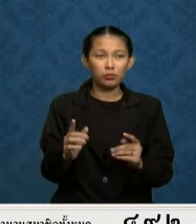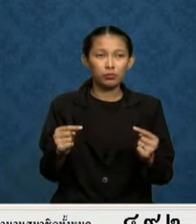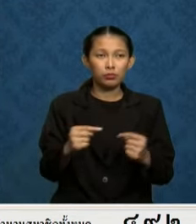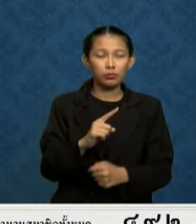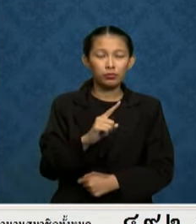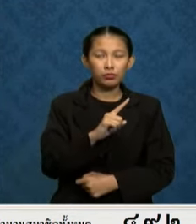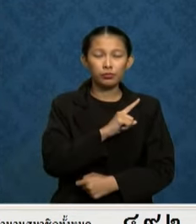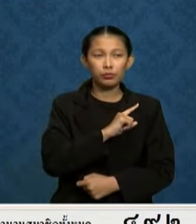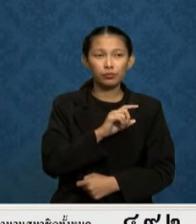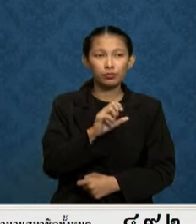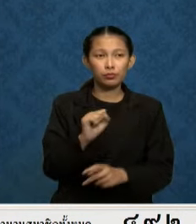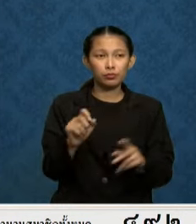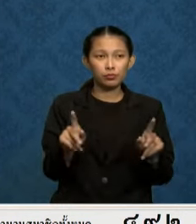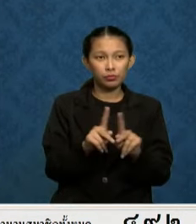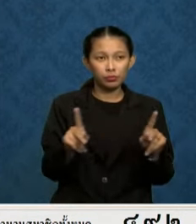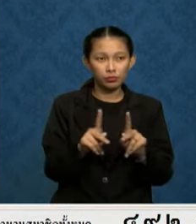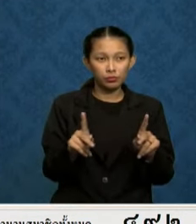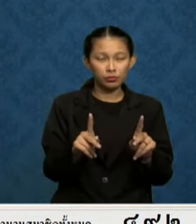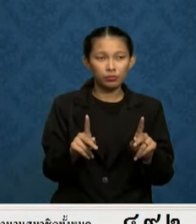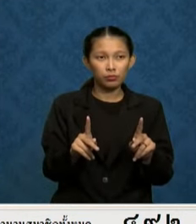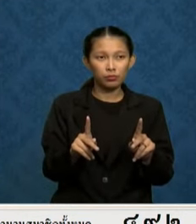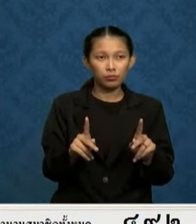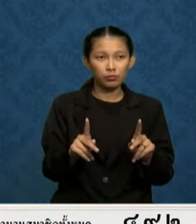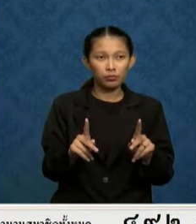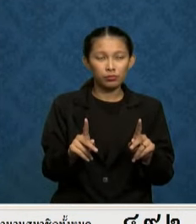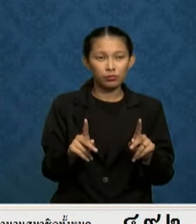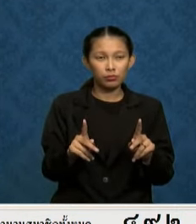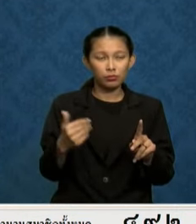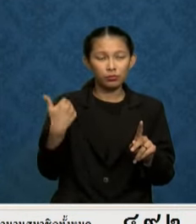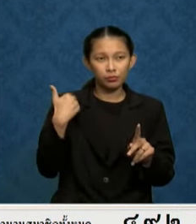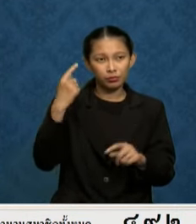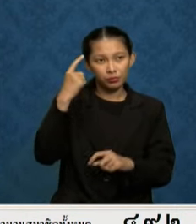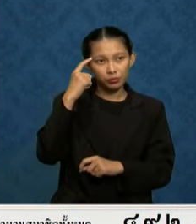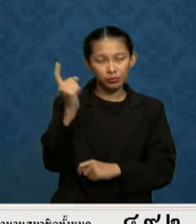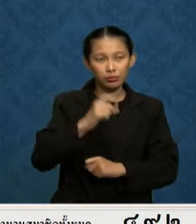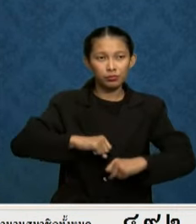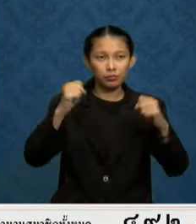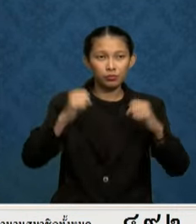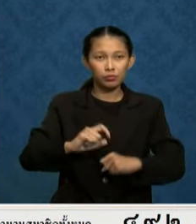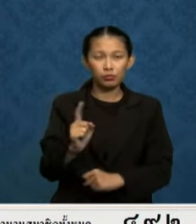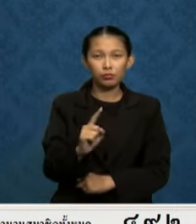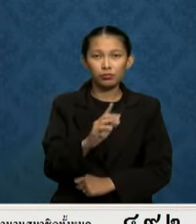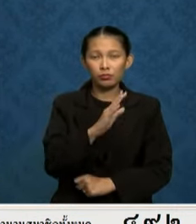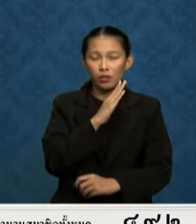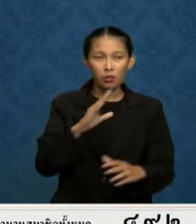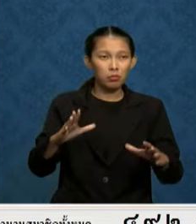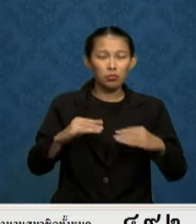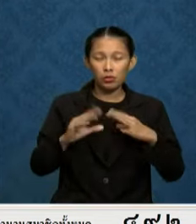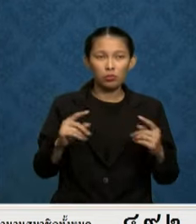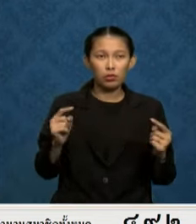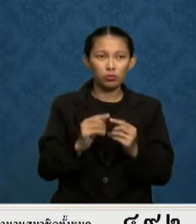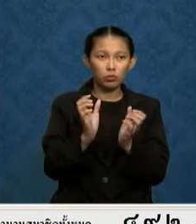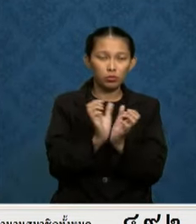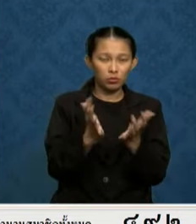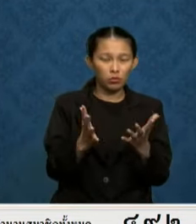องเป็สมาธิกกรธิการจภักชาตไยพัฒนา ภักชาตไพันามีความเห็นเป็มะติว่าไม่เห็นดวยกับการนิธทธ